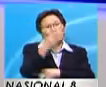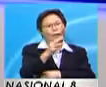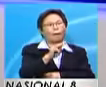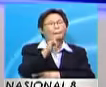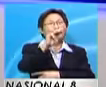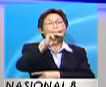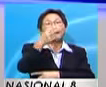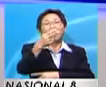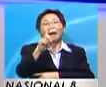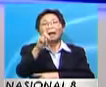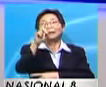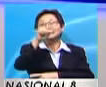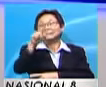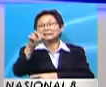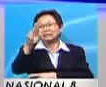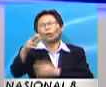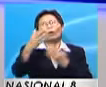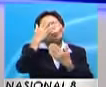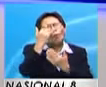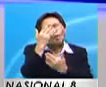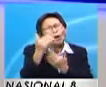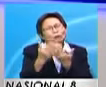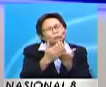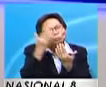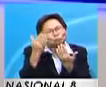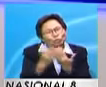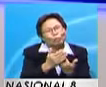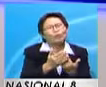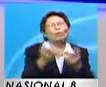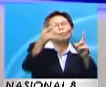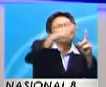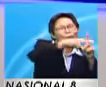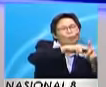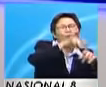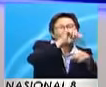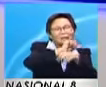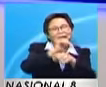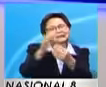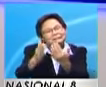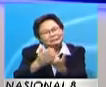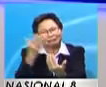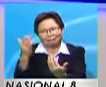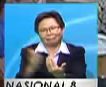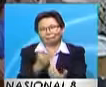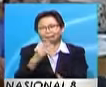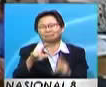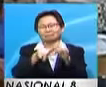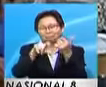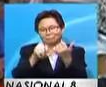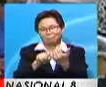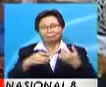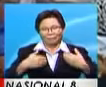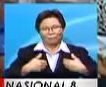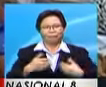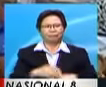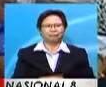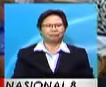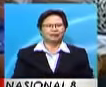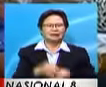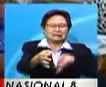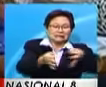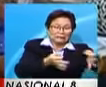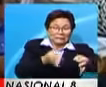Khalid berkata ia bertujuan memudahkan mereka untuk memohon pekerjaan hai hai Hai